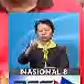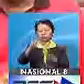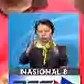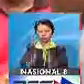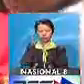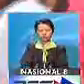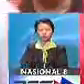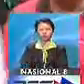Anggota